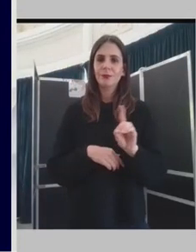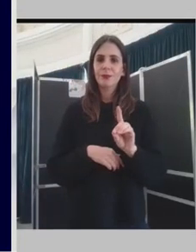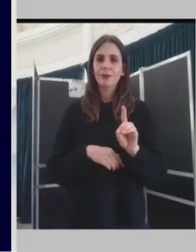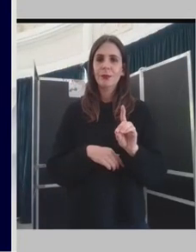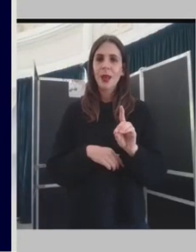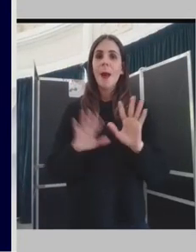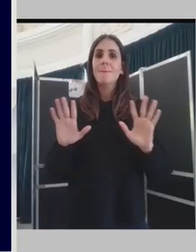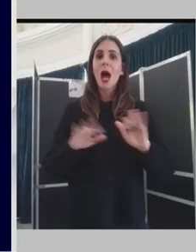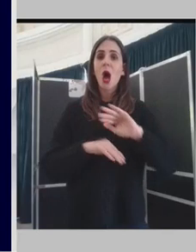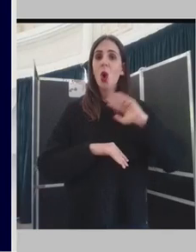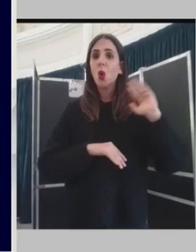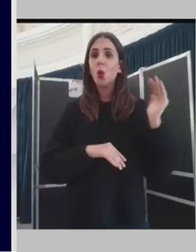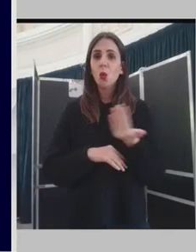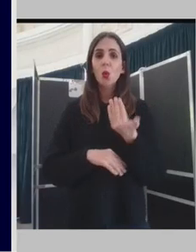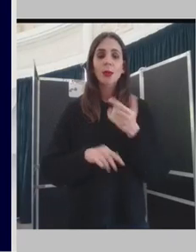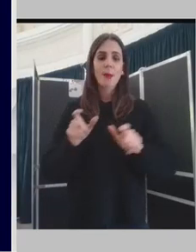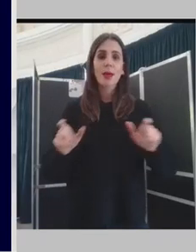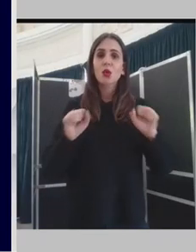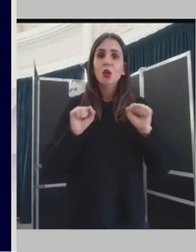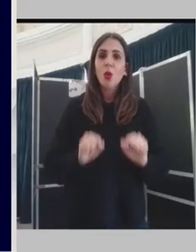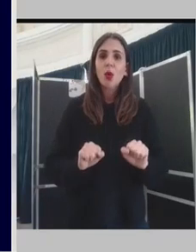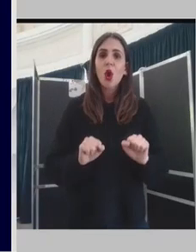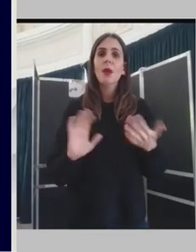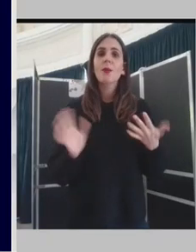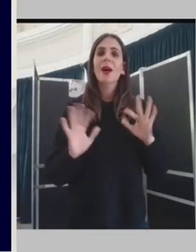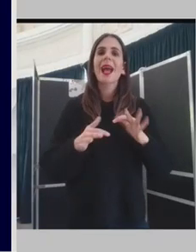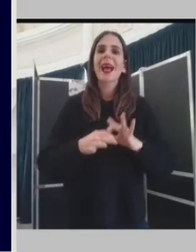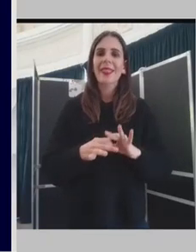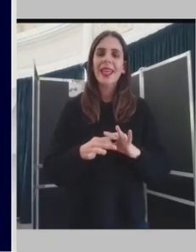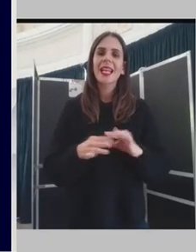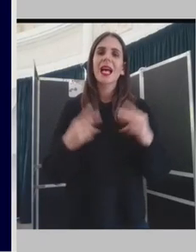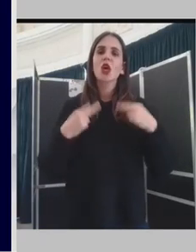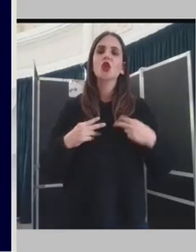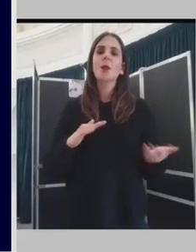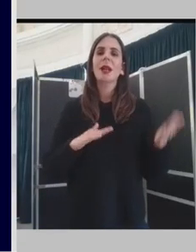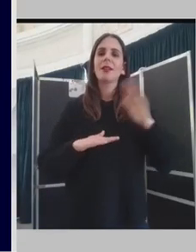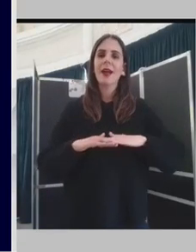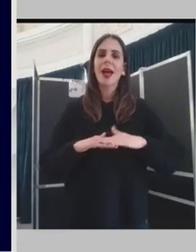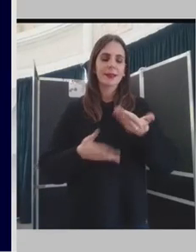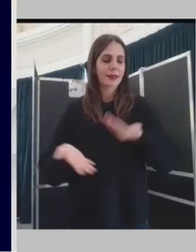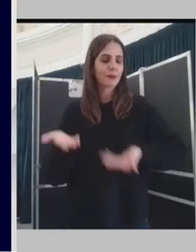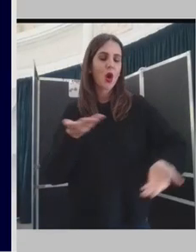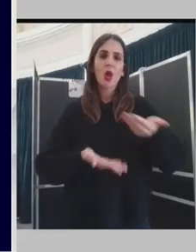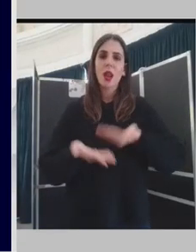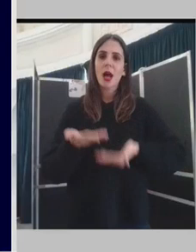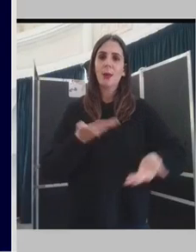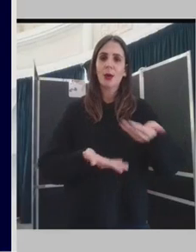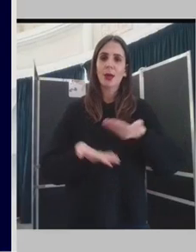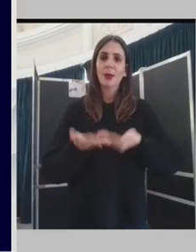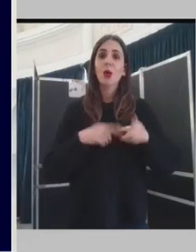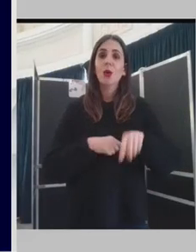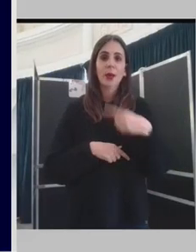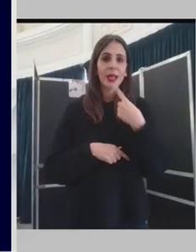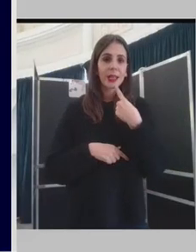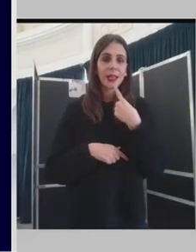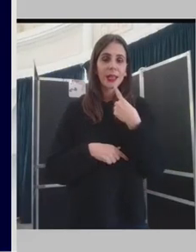tutti possiamo concorrere a quella che è la catena della sopravvivenza, a quella che è